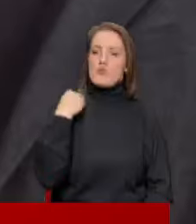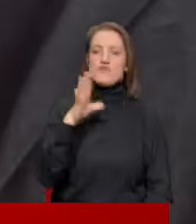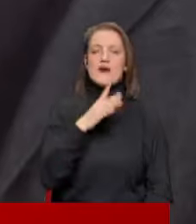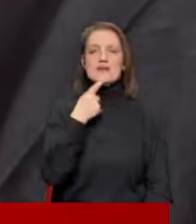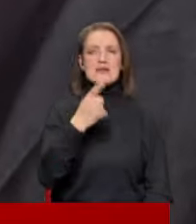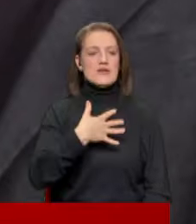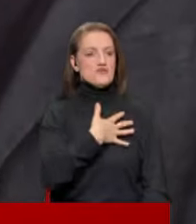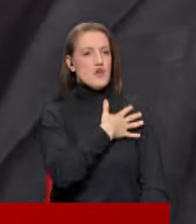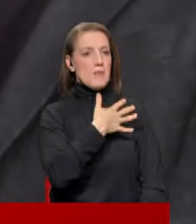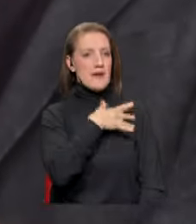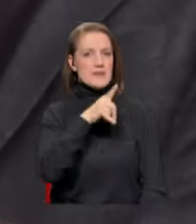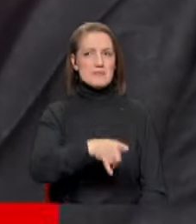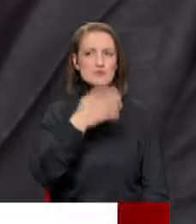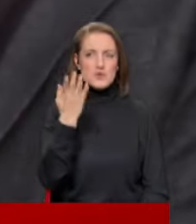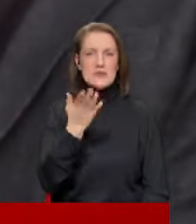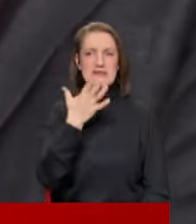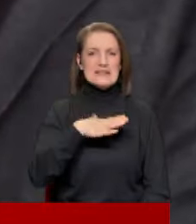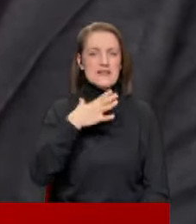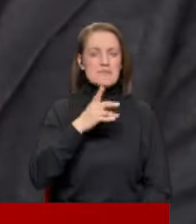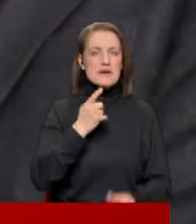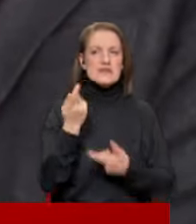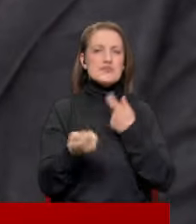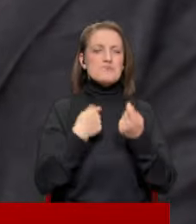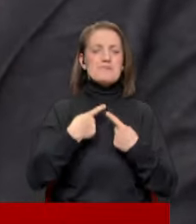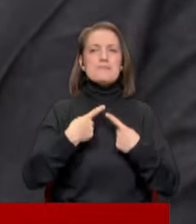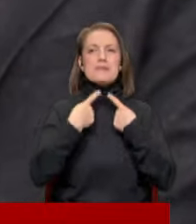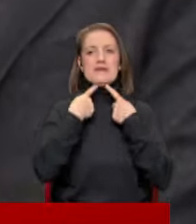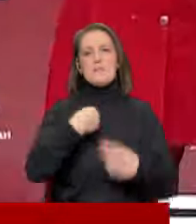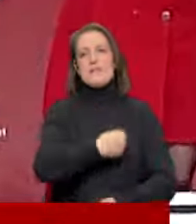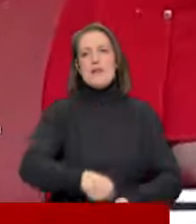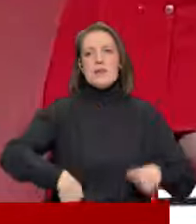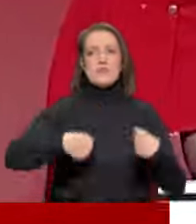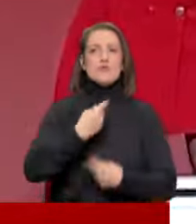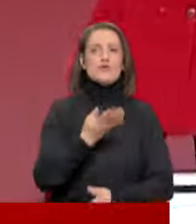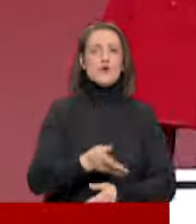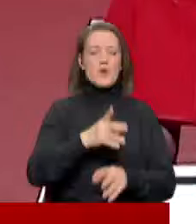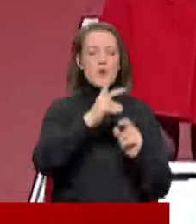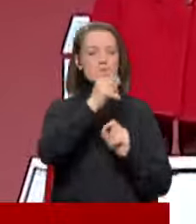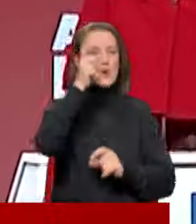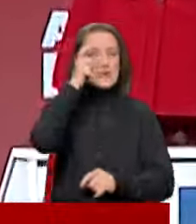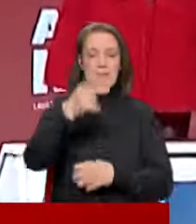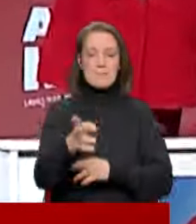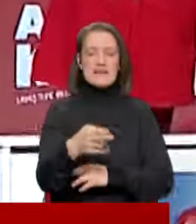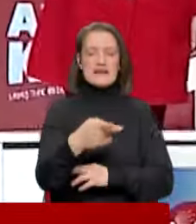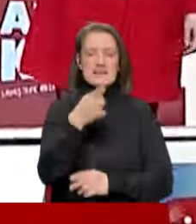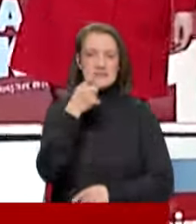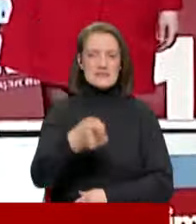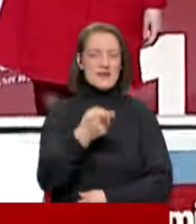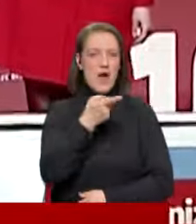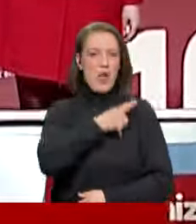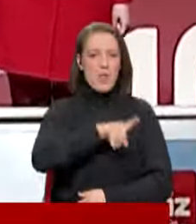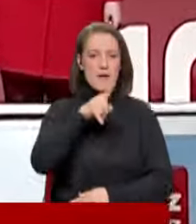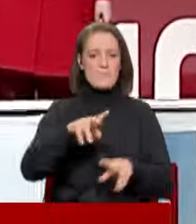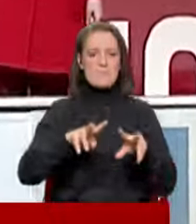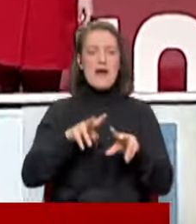Cumhuriyet Halk Partisi'nin bu jest isteme işleminden bıktım usandım midem bulanıyor artık Özgür Özel'in Balıkesir'in CHP adayı Ahmet Akın için Meral